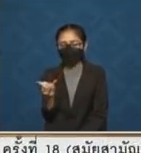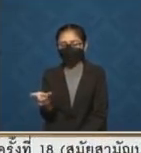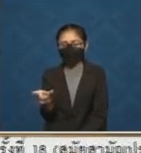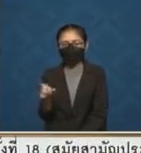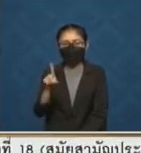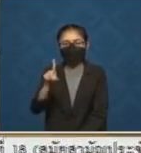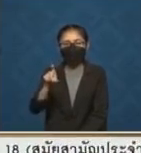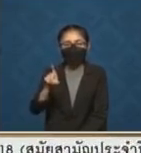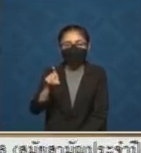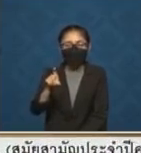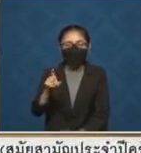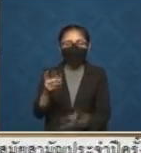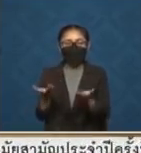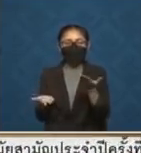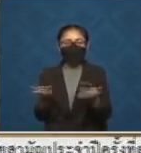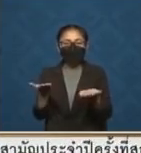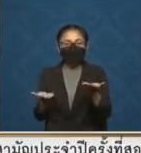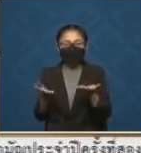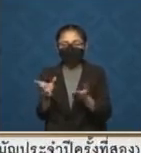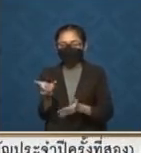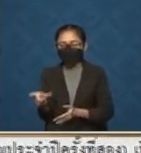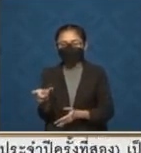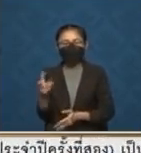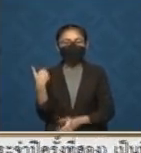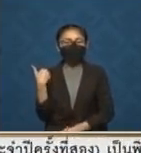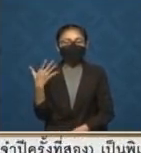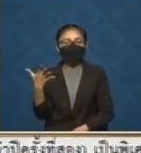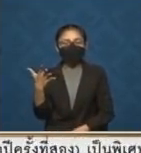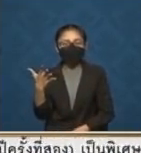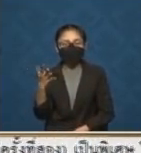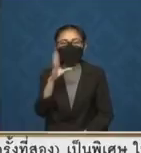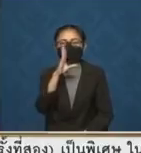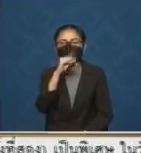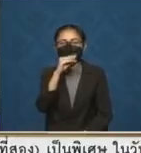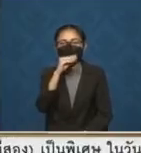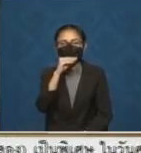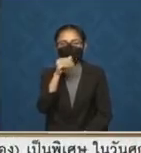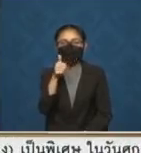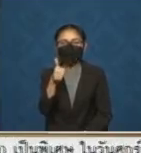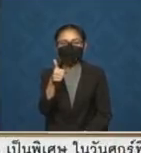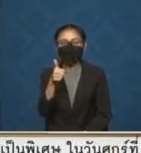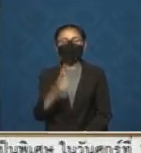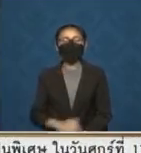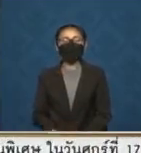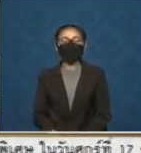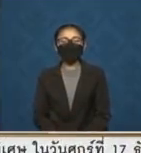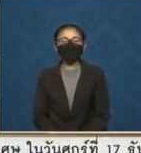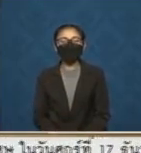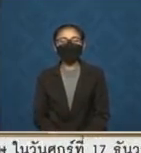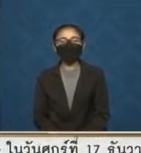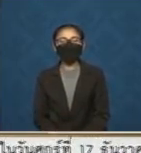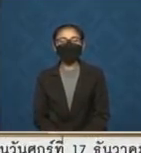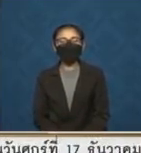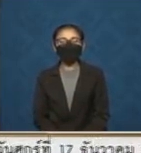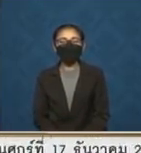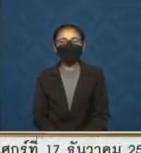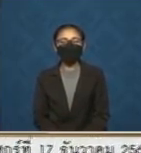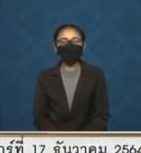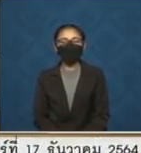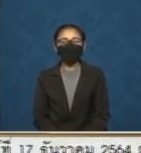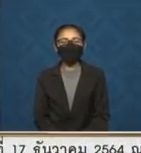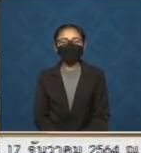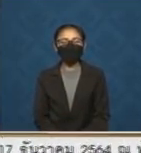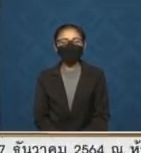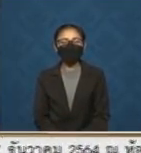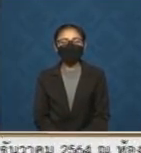หยลอยชายก็เข้ามาซะไอ้ที่เข้าห้องน้ำห้องท่าเนี่ยก็เข้ามาซะถ้าไม่เป็นนิ่วก็รีบออกมาใช่ไหมไม่ต้องไปยืนนิ่ง พวกที ่ ย ัง ไม่ตื่